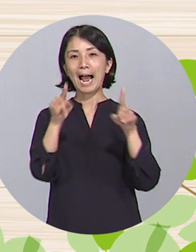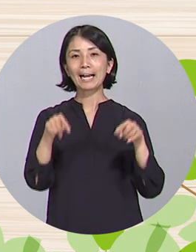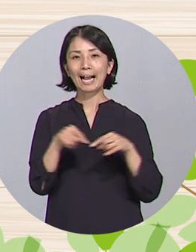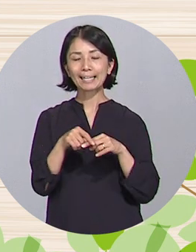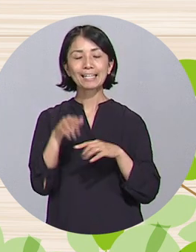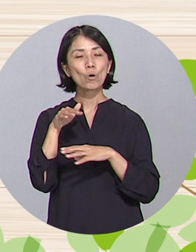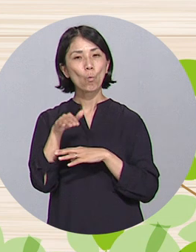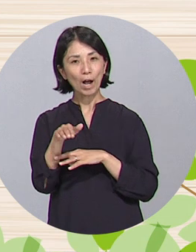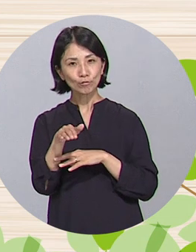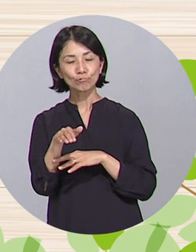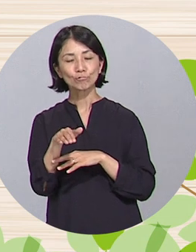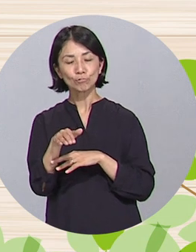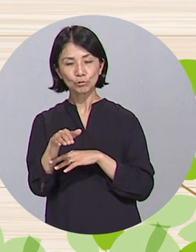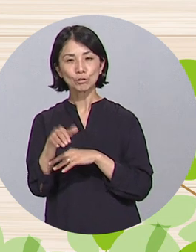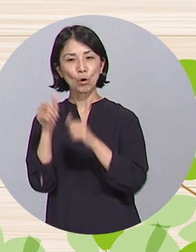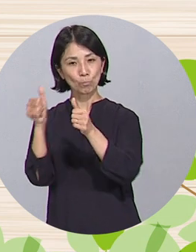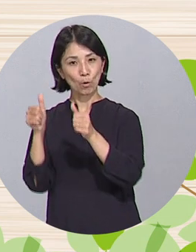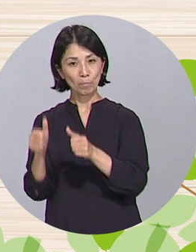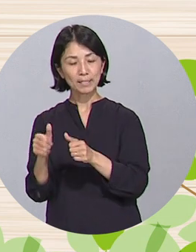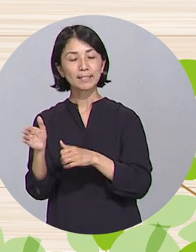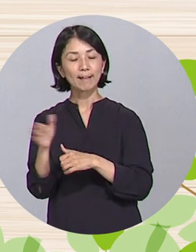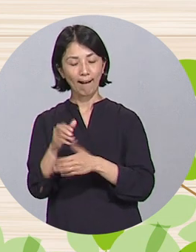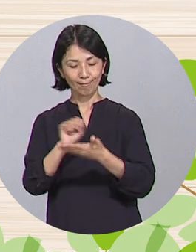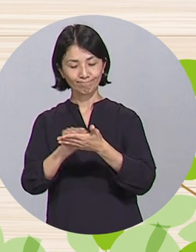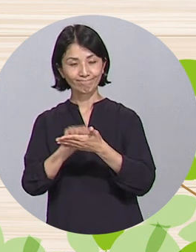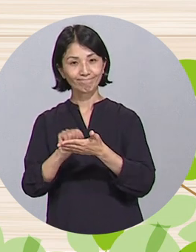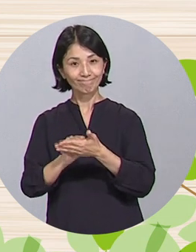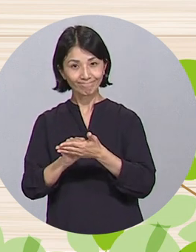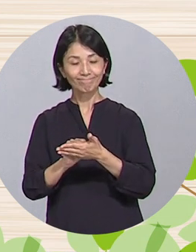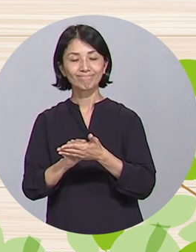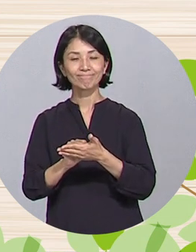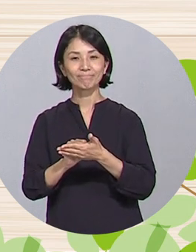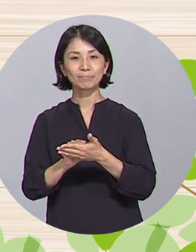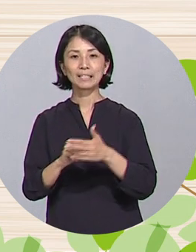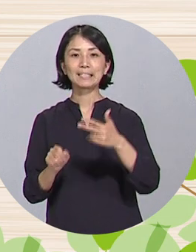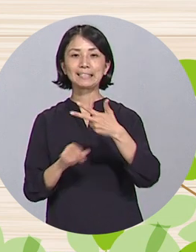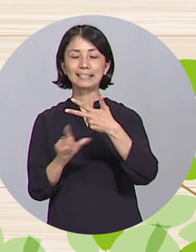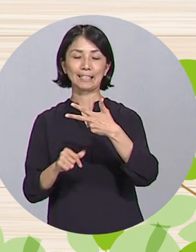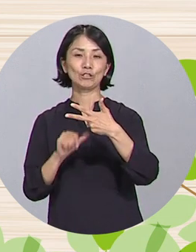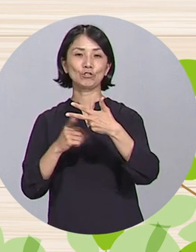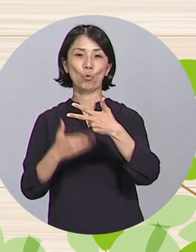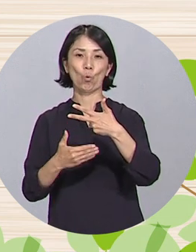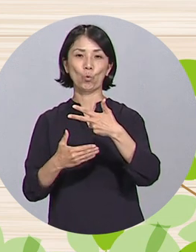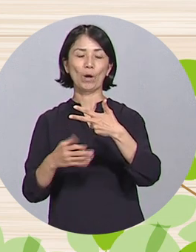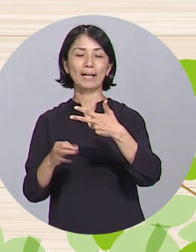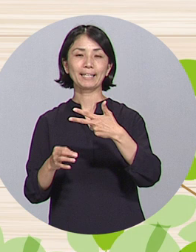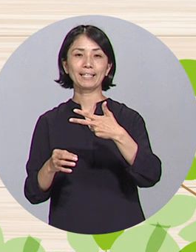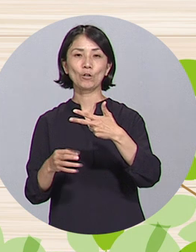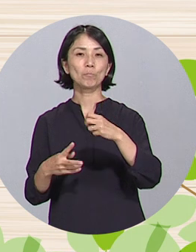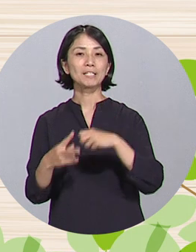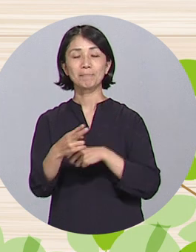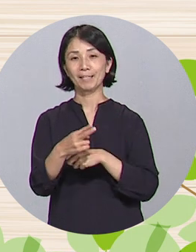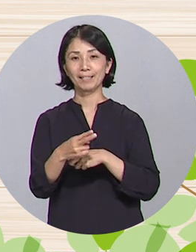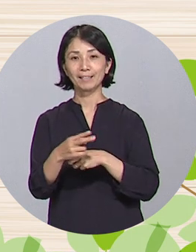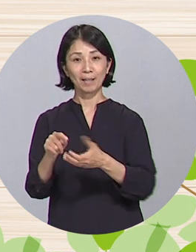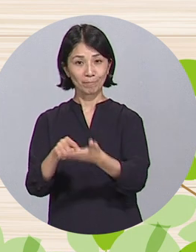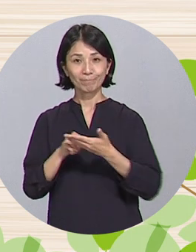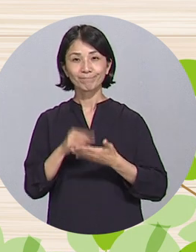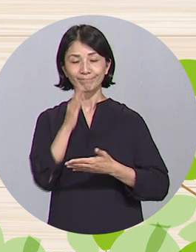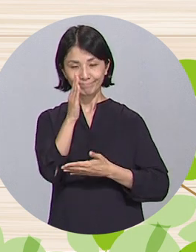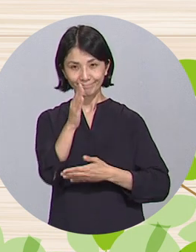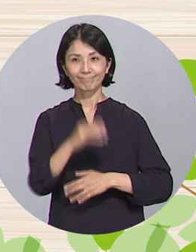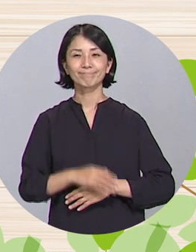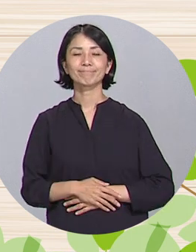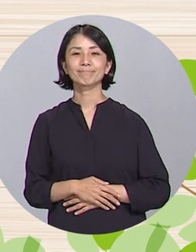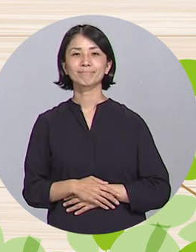ックス、または申し込みフォームに必要事項を記入の上、7月9日金曜日までにお申し込みください。